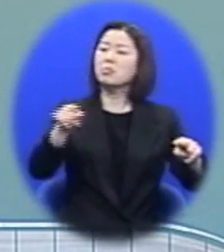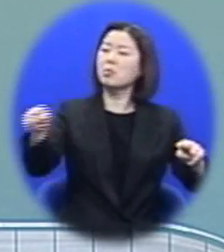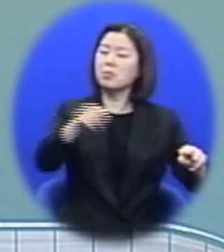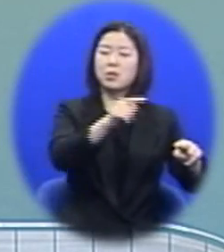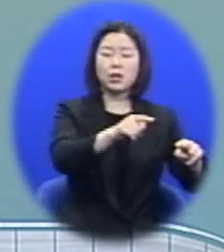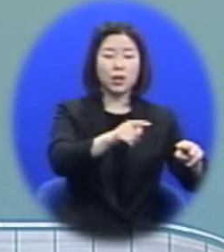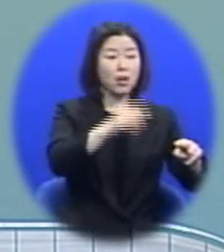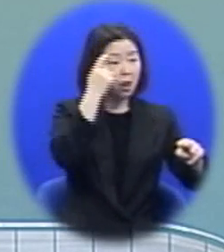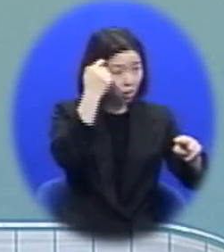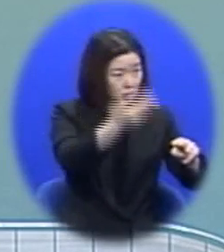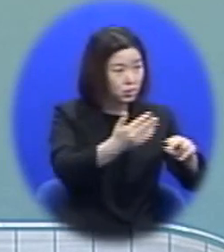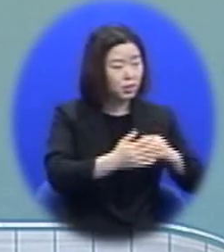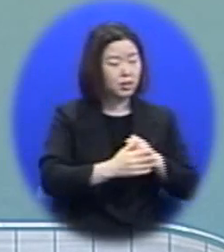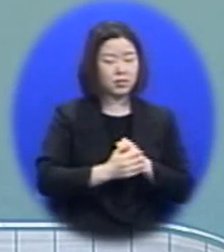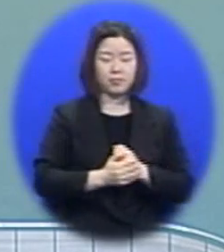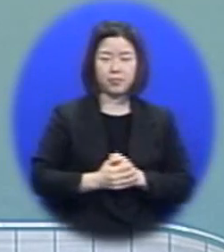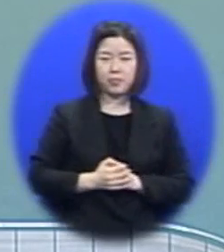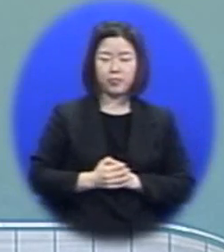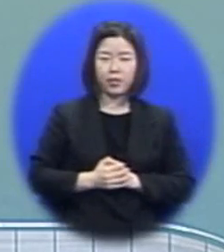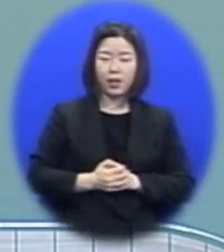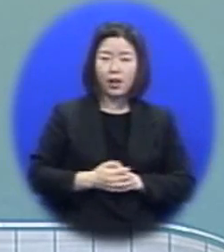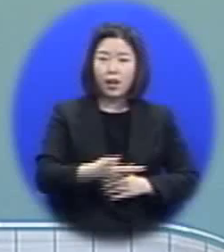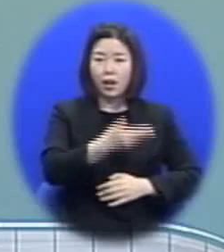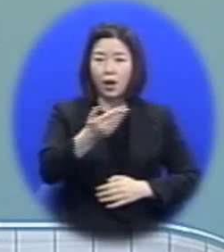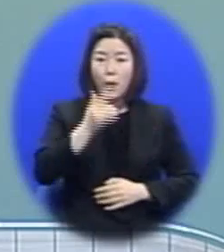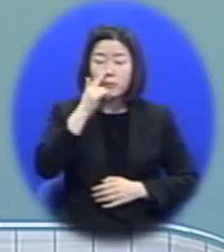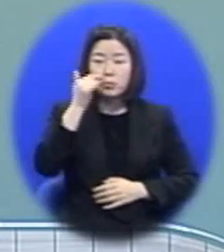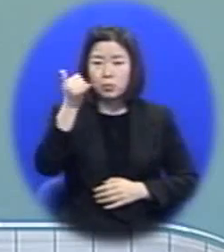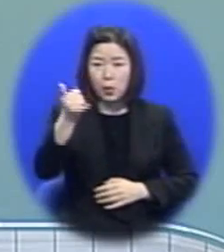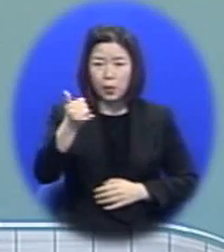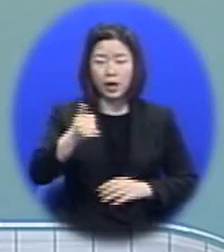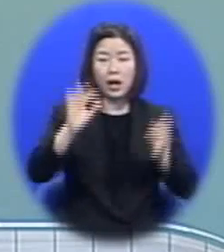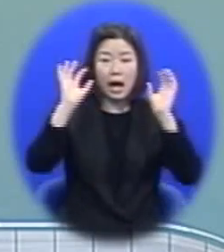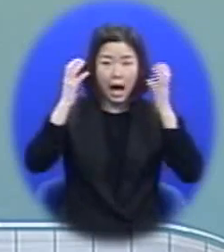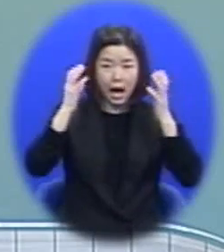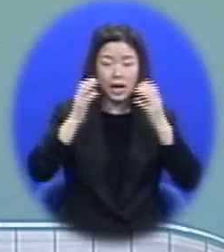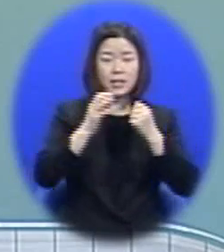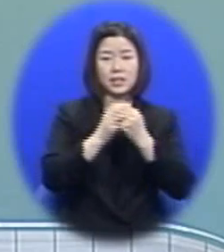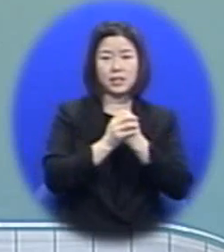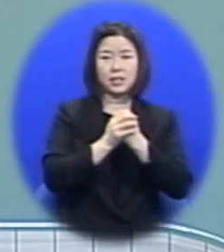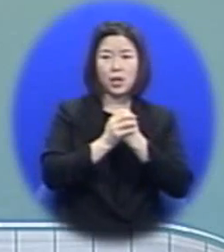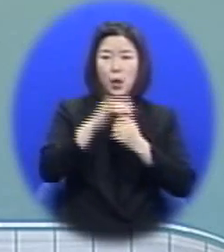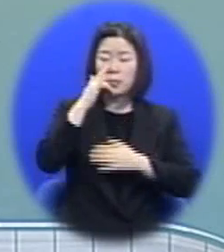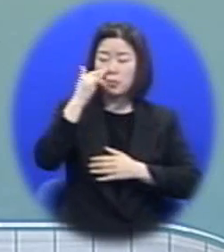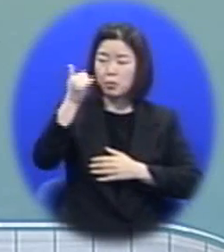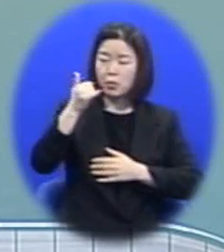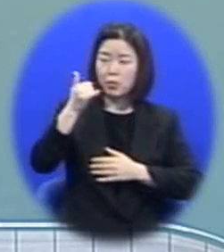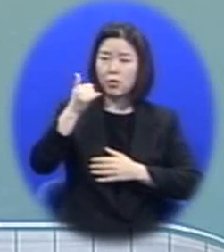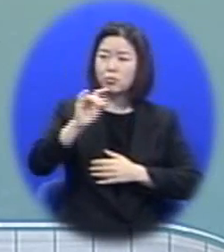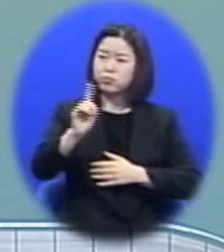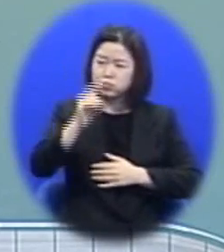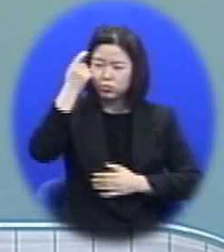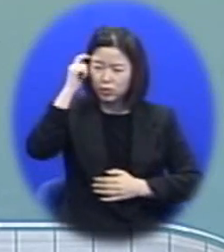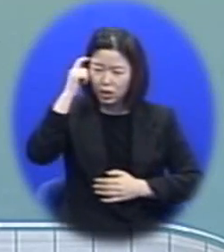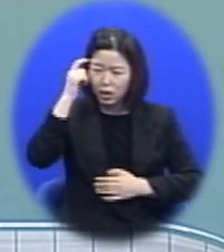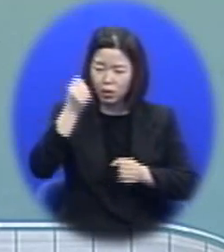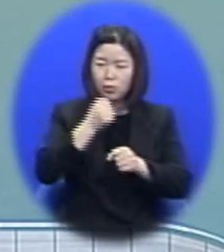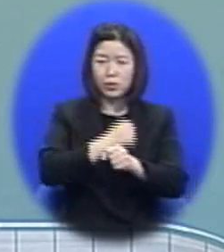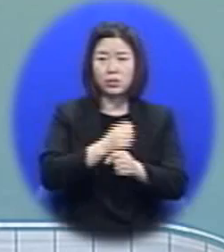거지 여러분 부모가 아이들이 부모에 대해서 어떤 생각을 하고 있는지 부모가